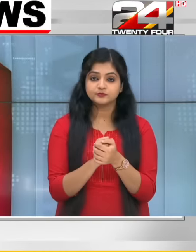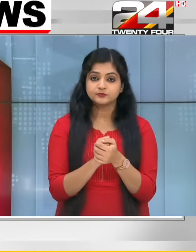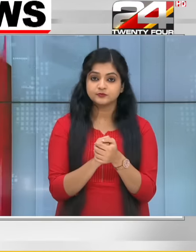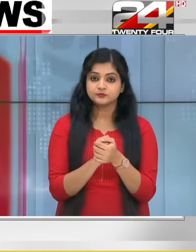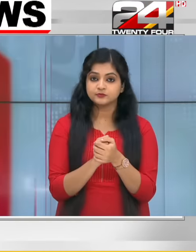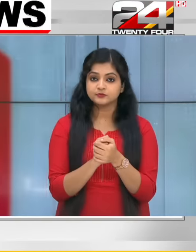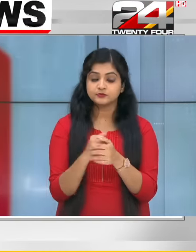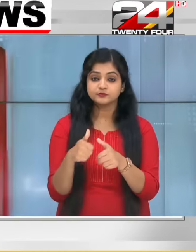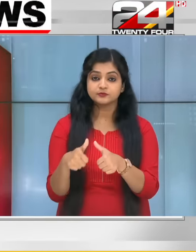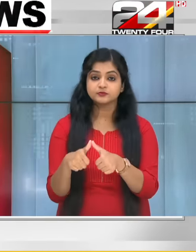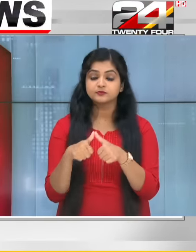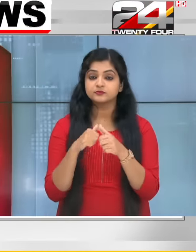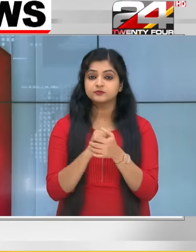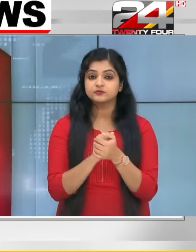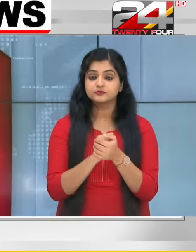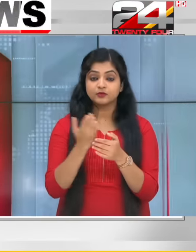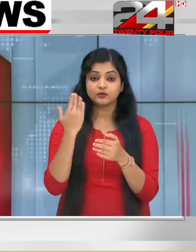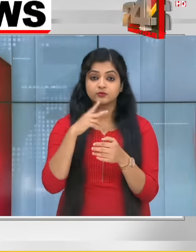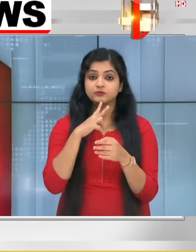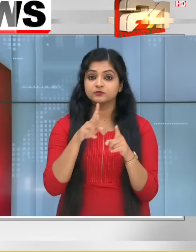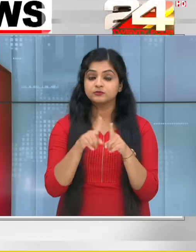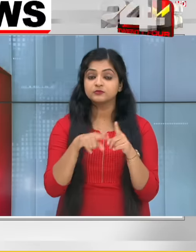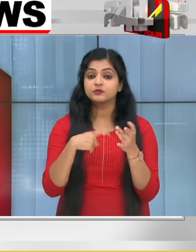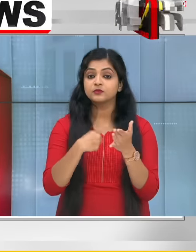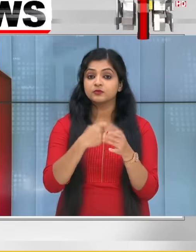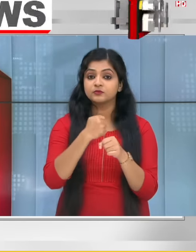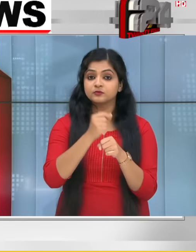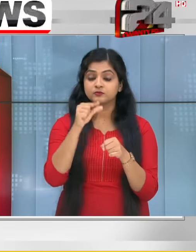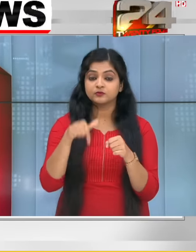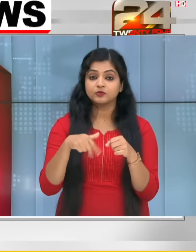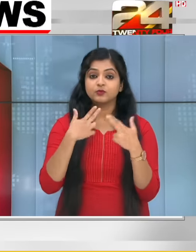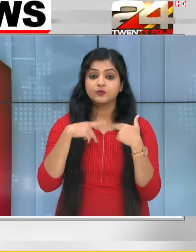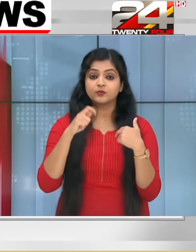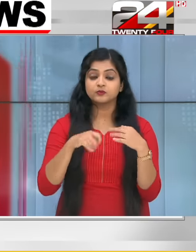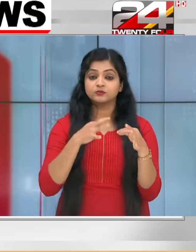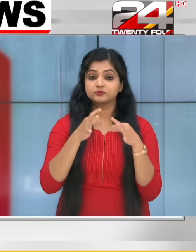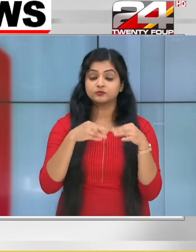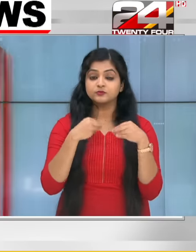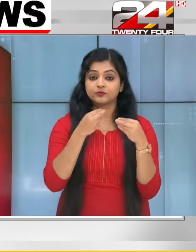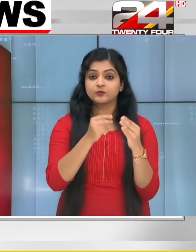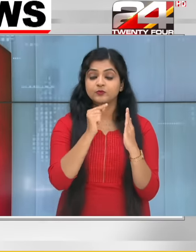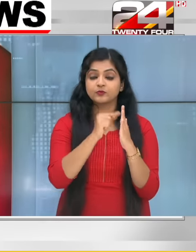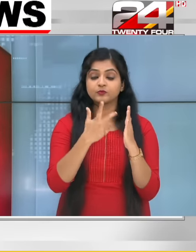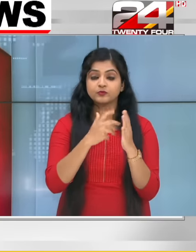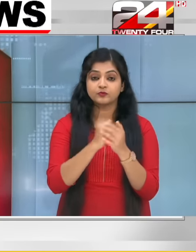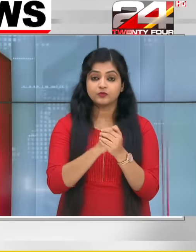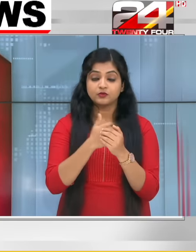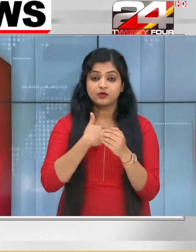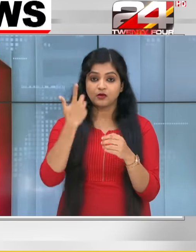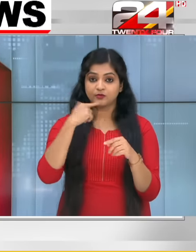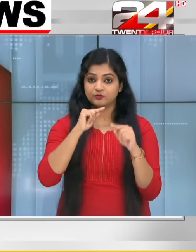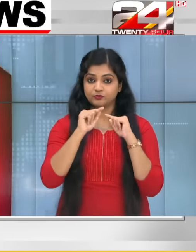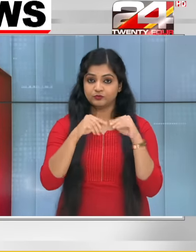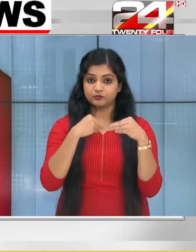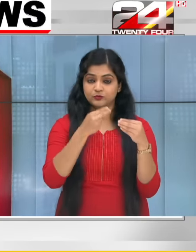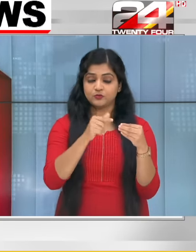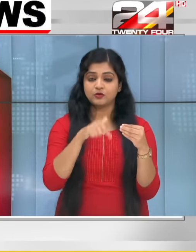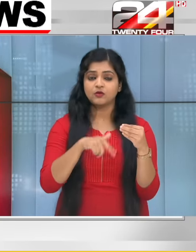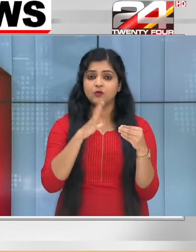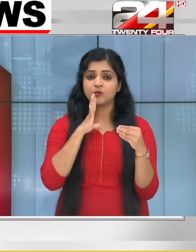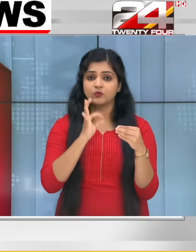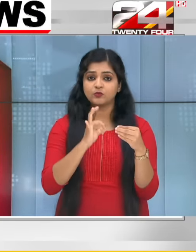തീർച്ചയായിട്ടും പ്രവിധ സൂചിപ്പിച്ചതുപോലെ രാഹുൽ ഗാന്ധി ഇന്ന് കോടതിയിൽ വ്യക്തമാക്കാൻ ശ്രമിച്ചത് തന്റെ പരാമർശത്തിന്റെ ഉദ്ദേശശുദ്ധി